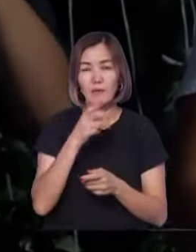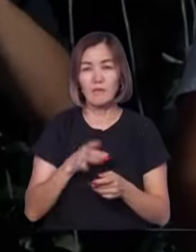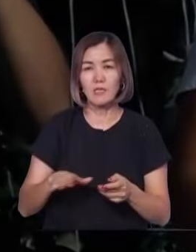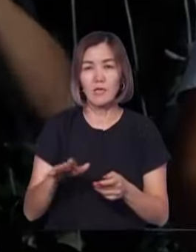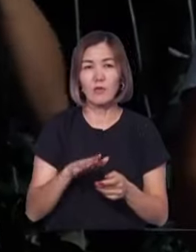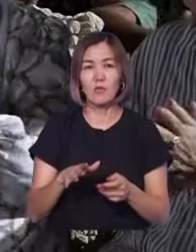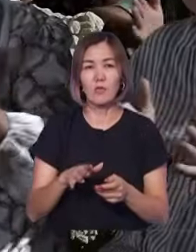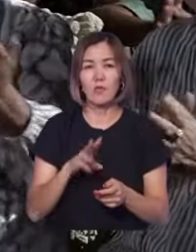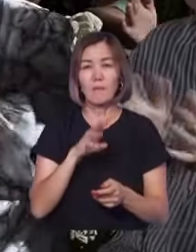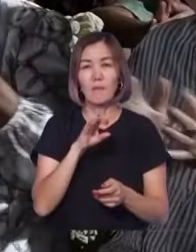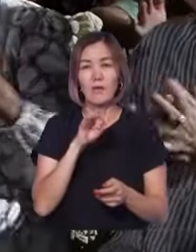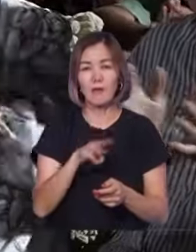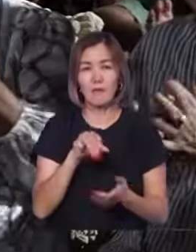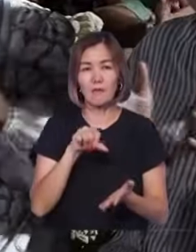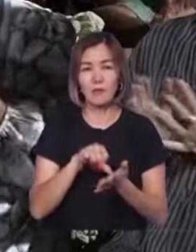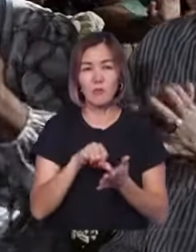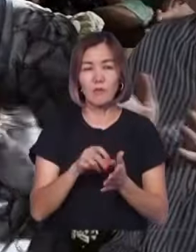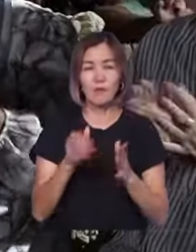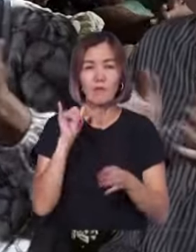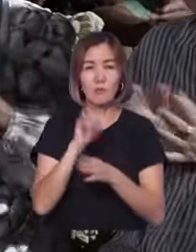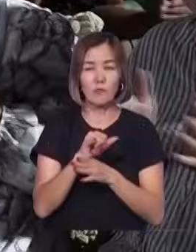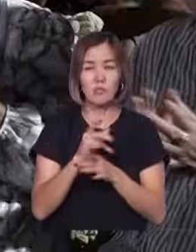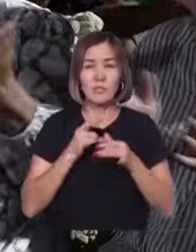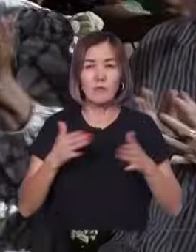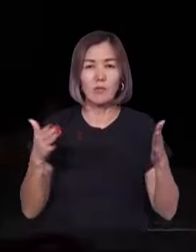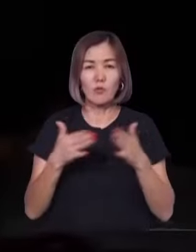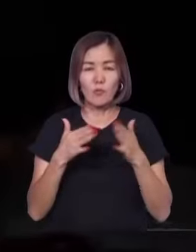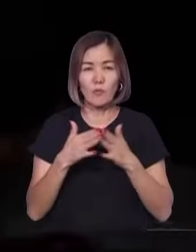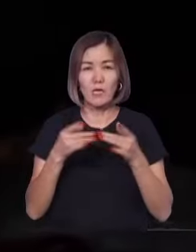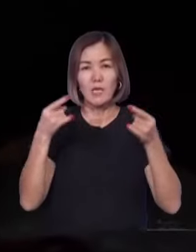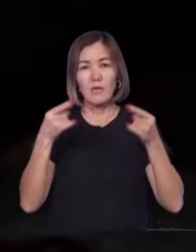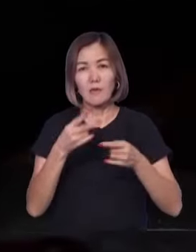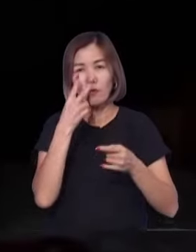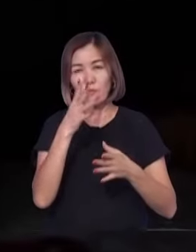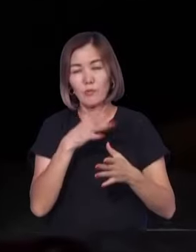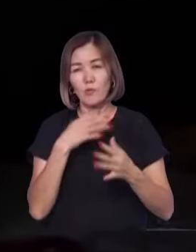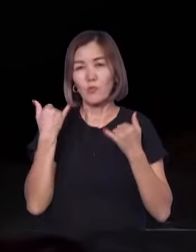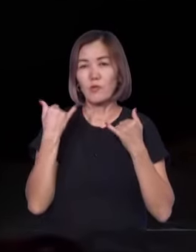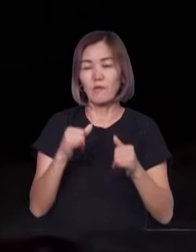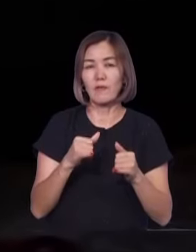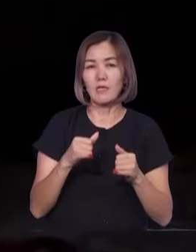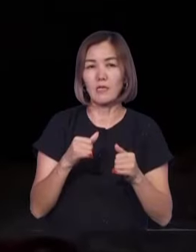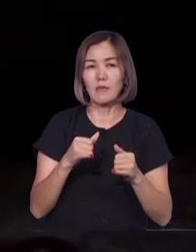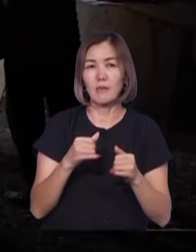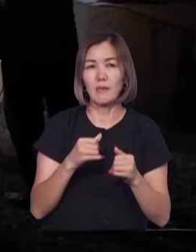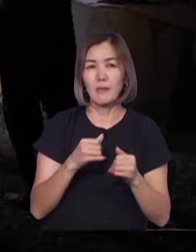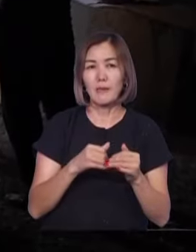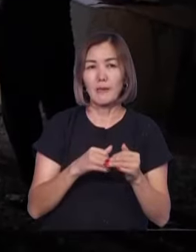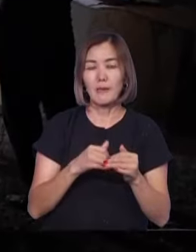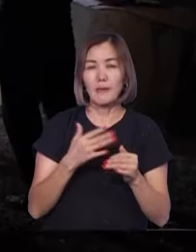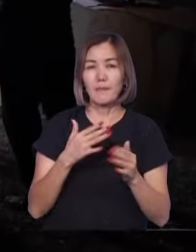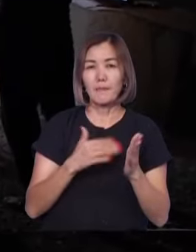Марат самбек все гости собрались в доме борца с единственным желанием увидеть как одно сельчанин Поднимется на